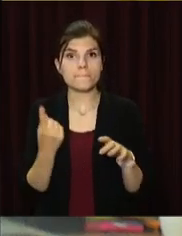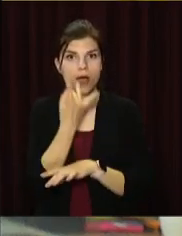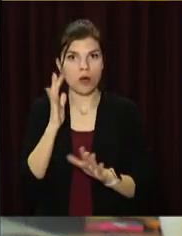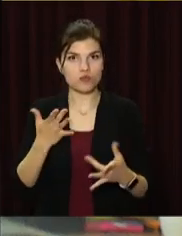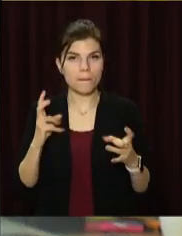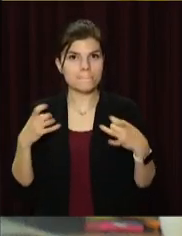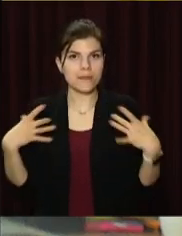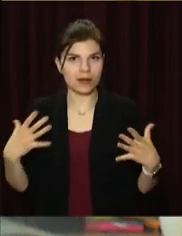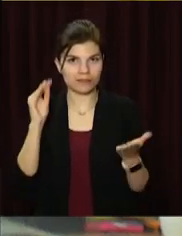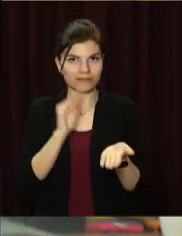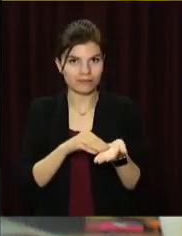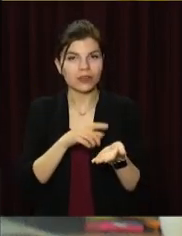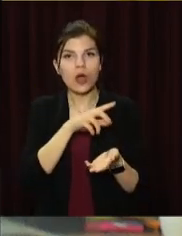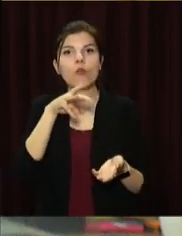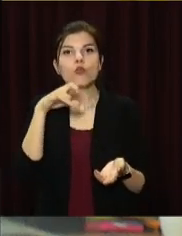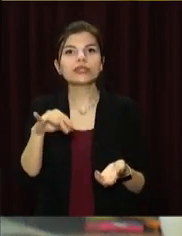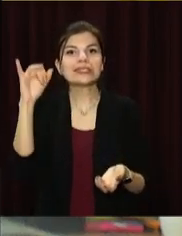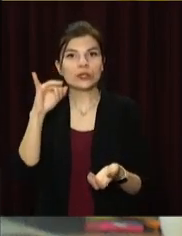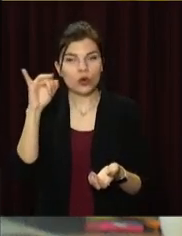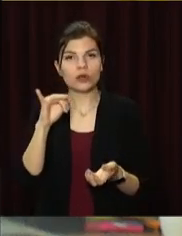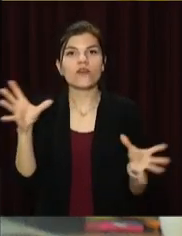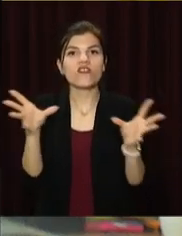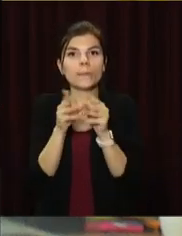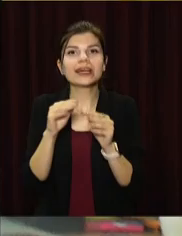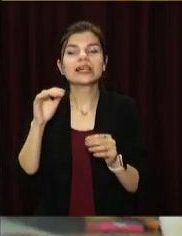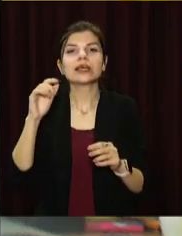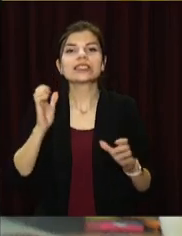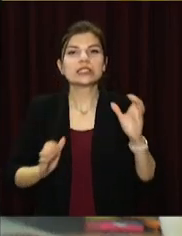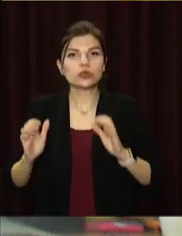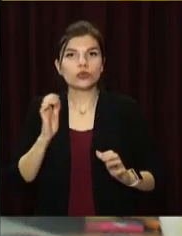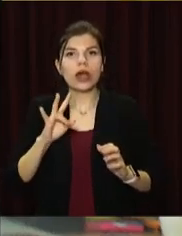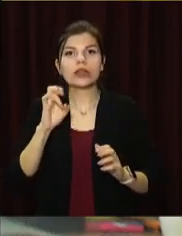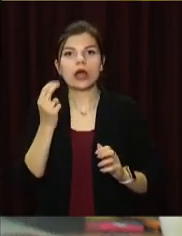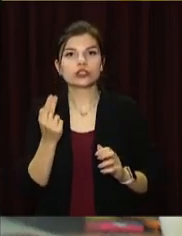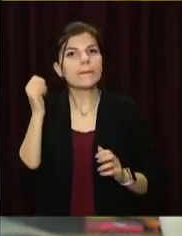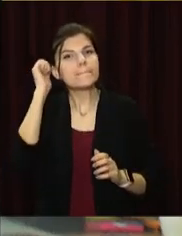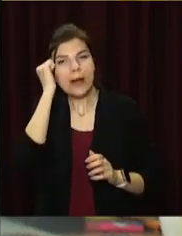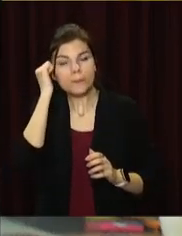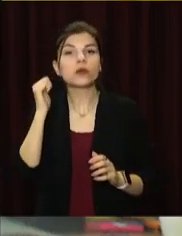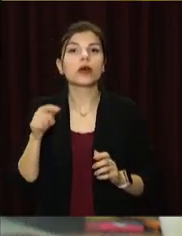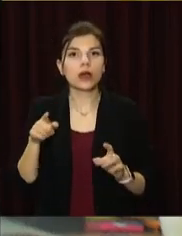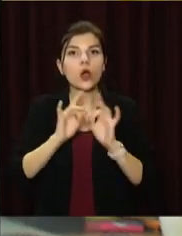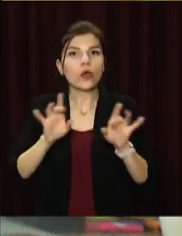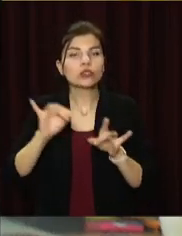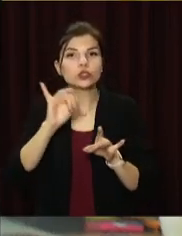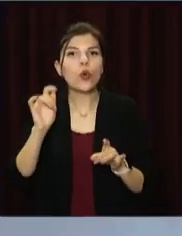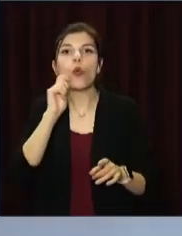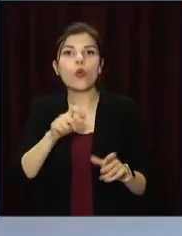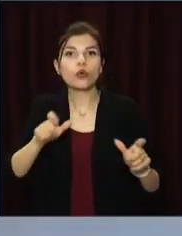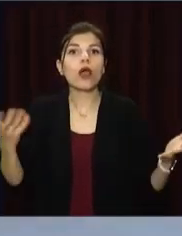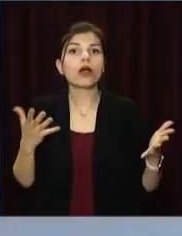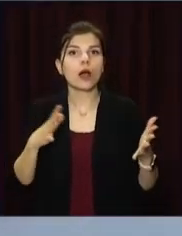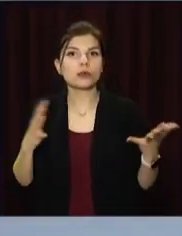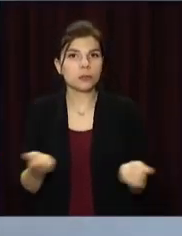вперше. Напередодні Національний музей історії разом з Інститутом національної пам'яті розповідав історії українців, які